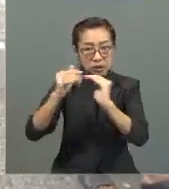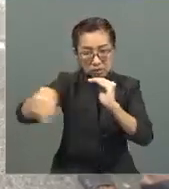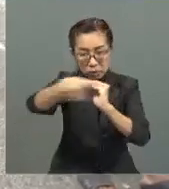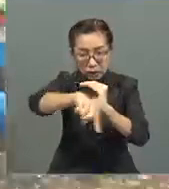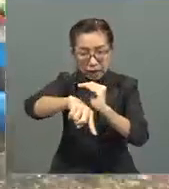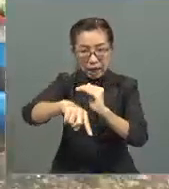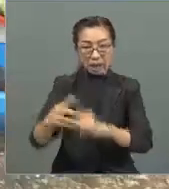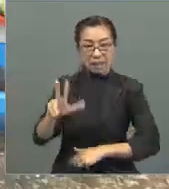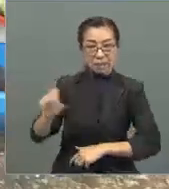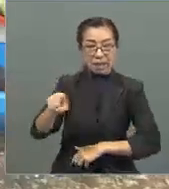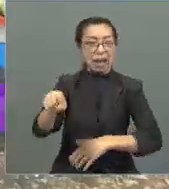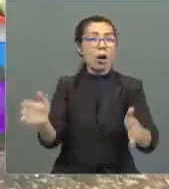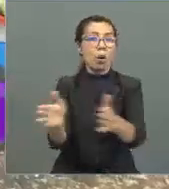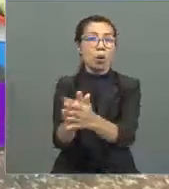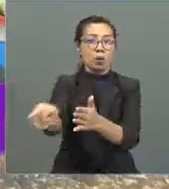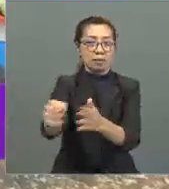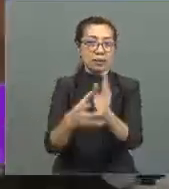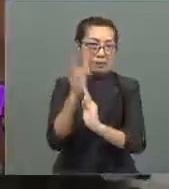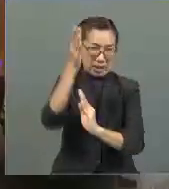แสนคนจะนำไปรวมกับจำนวนผู้ที่ผ่านเกณฑ์เพิ่มขึ้นในแต่ละวันจากกลุ่มผู้ขอข้อมูลประกอบอาชีพเพิ่มเติมและกลุ่มที่ขอทบทวนสิทธิ์นะครับโดยจะโอนให้ครบทั้งหมดภายใน14